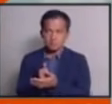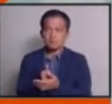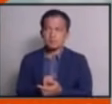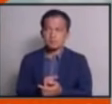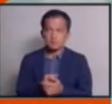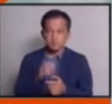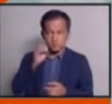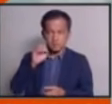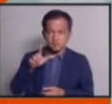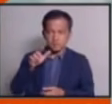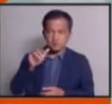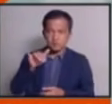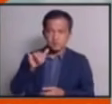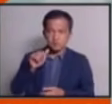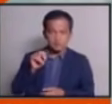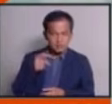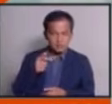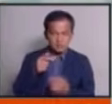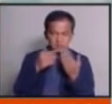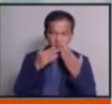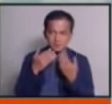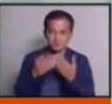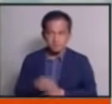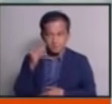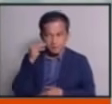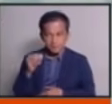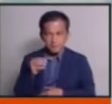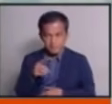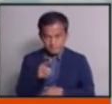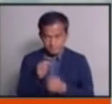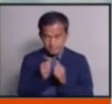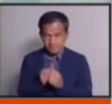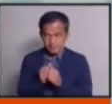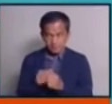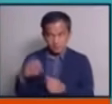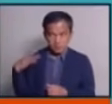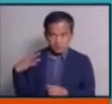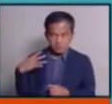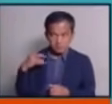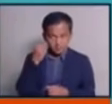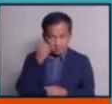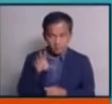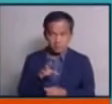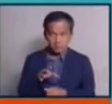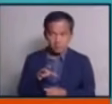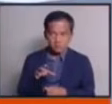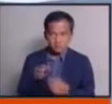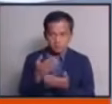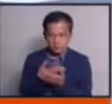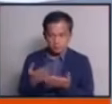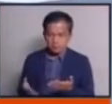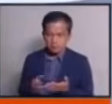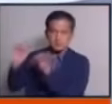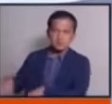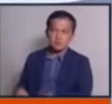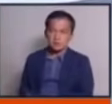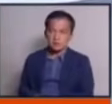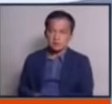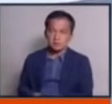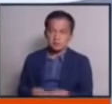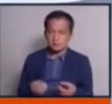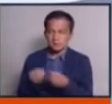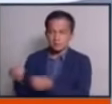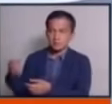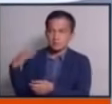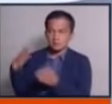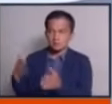po. Colonel Young, sobrang thank you. Colonel Young ha, mabuhay po kayo. Walang naman po. Ma'am, sasama namin kayo, abangan natin. Pag uwi nila, yung kanilang mga gamit, tapon natin sa... Hindi, bigyan natin kay